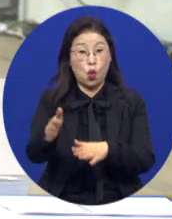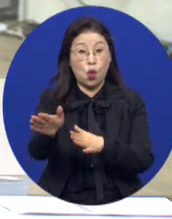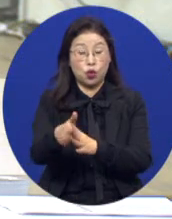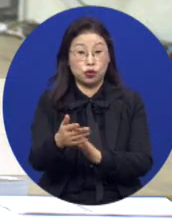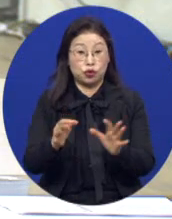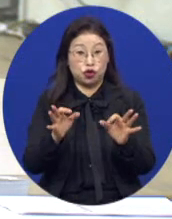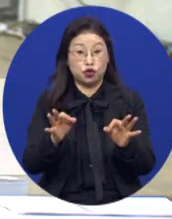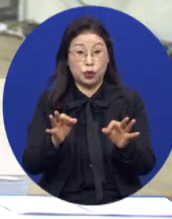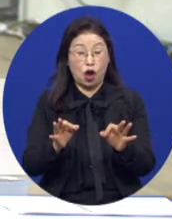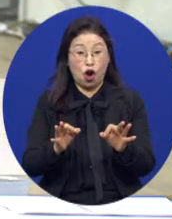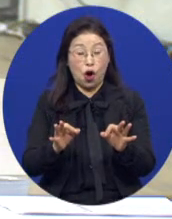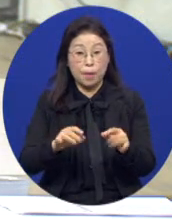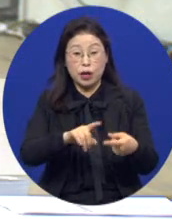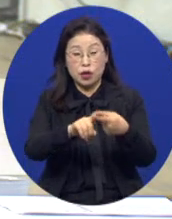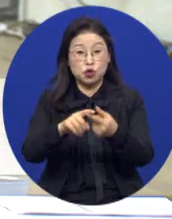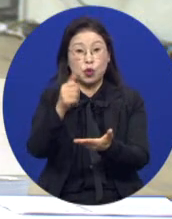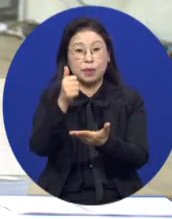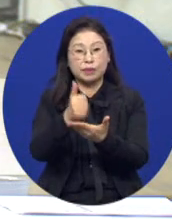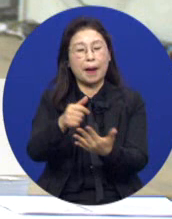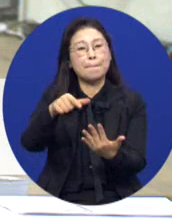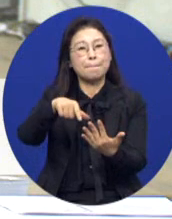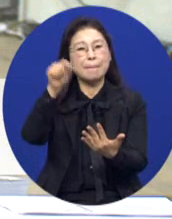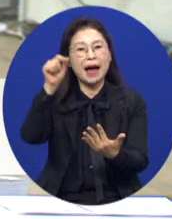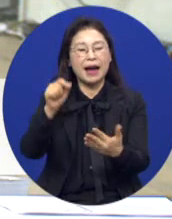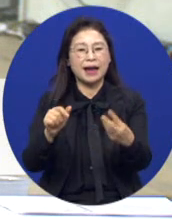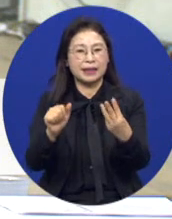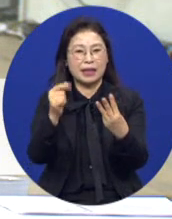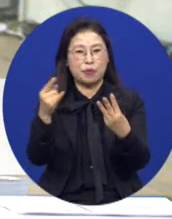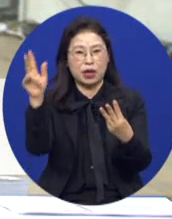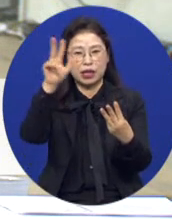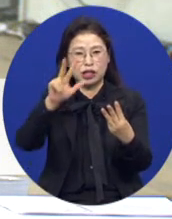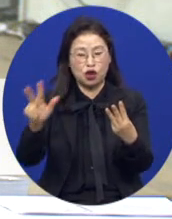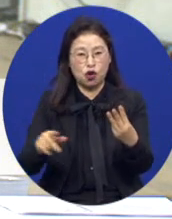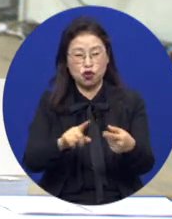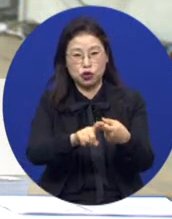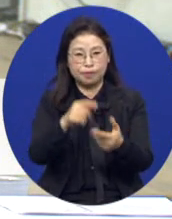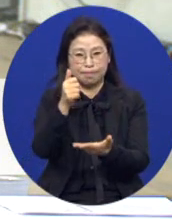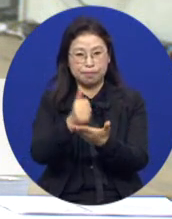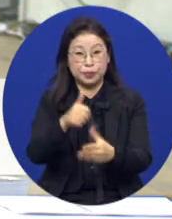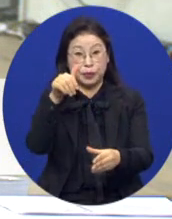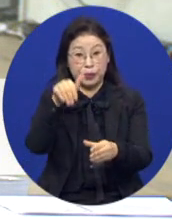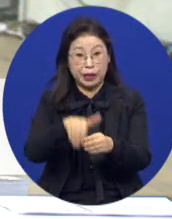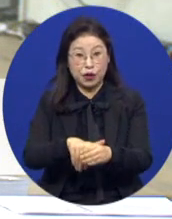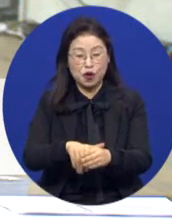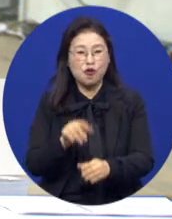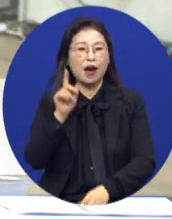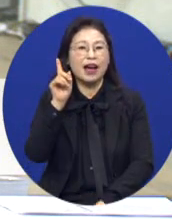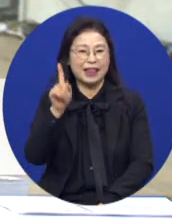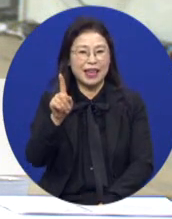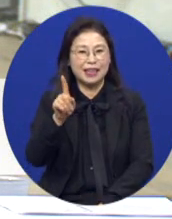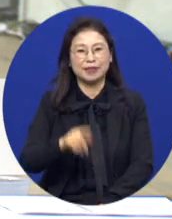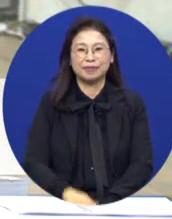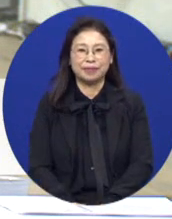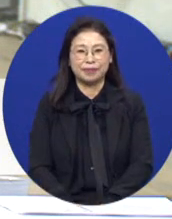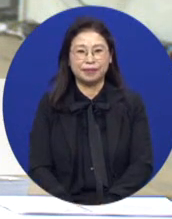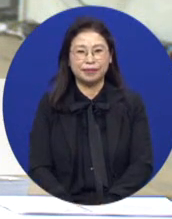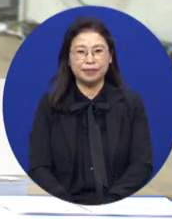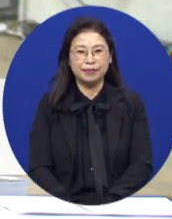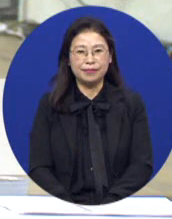농수축협과 산림조합장을 선출하는 제3회 전국 동시조합장 선거가 하루 앞으로